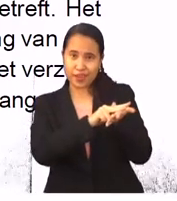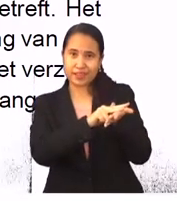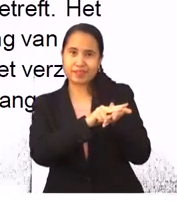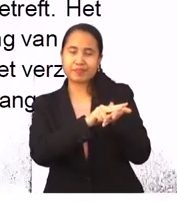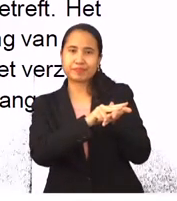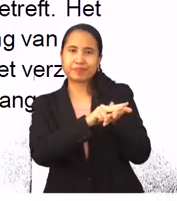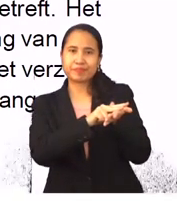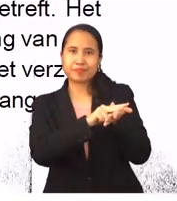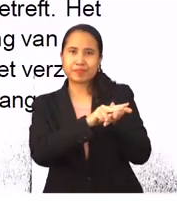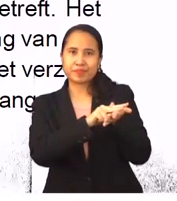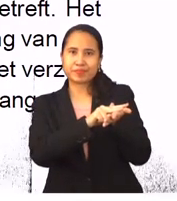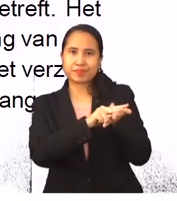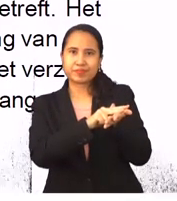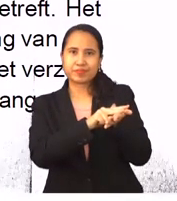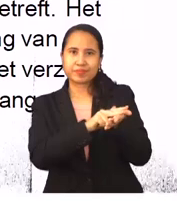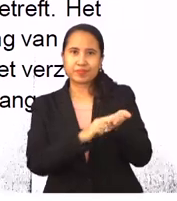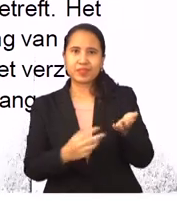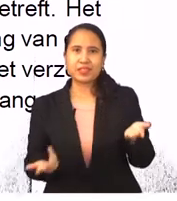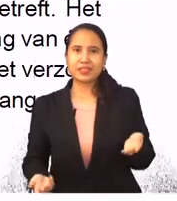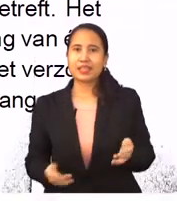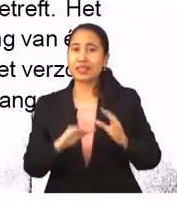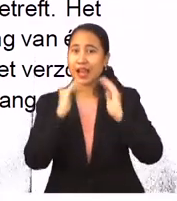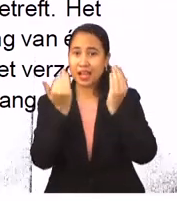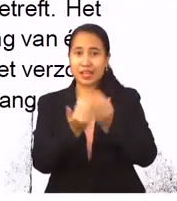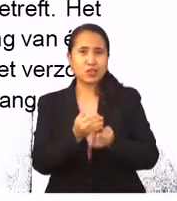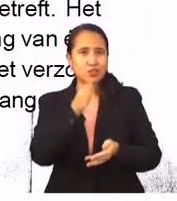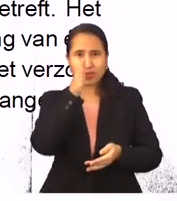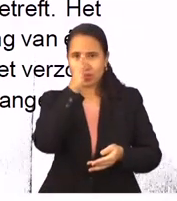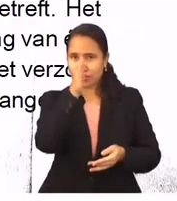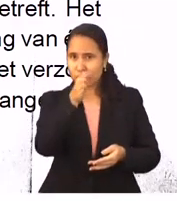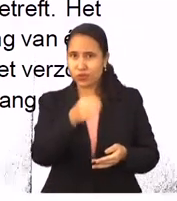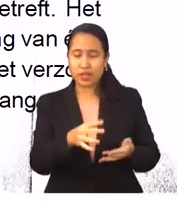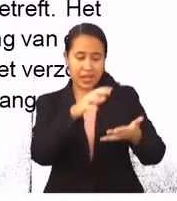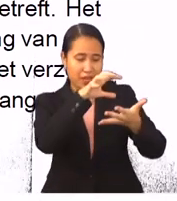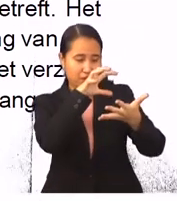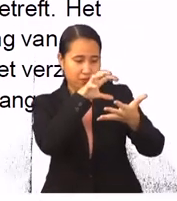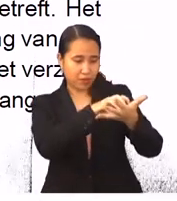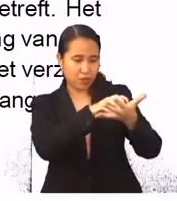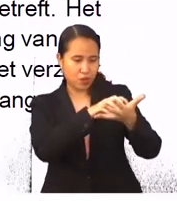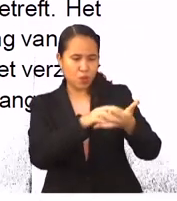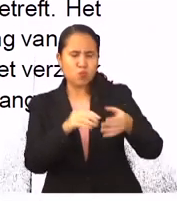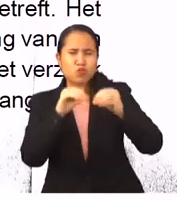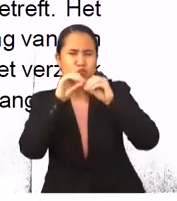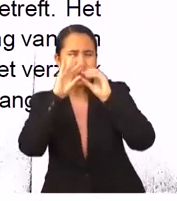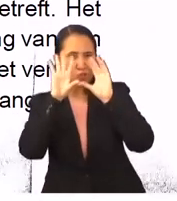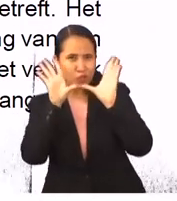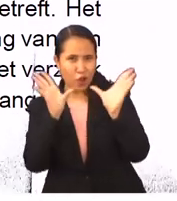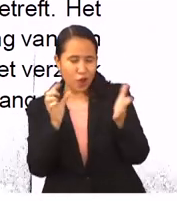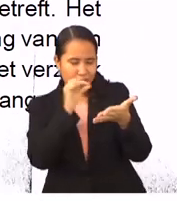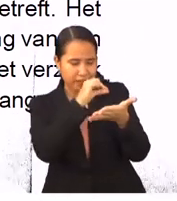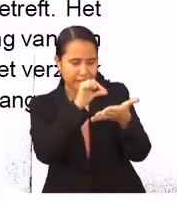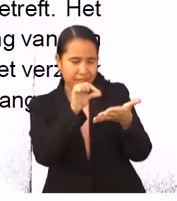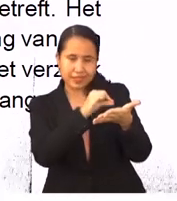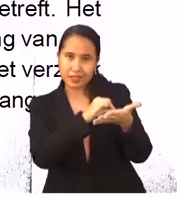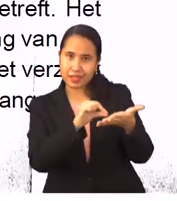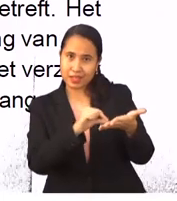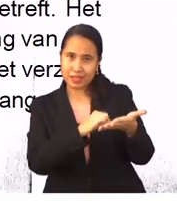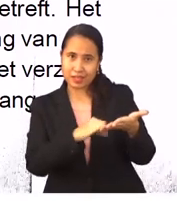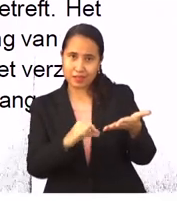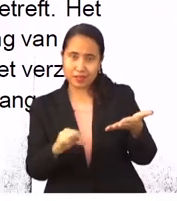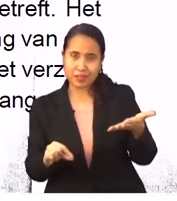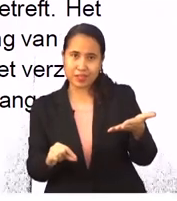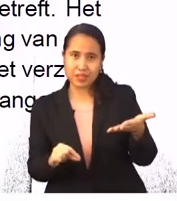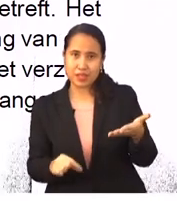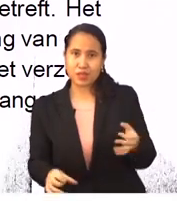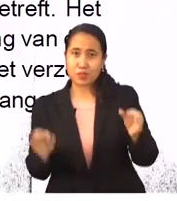de bewoordingen, doel, context en strekking betreft, duidelijk moeten zijn geformuleerd dat deze bepalingen als een